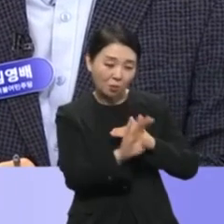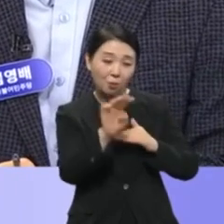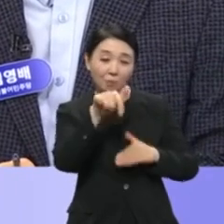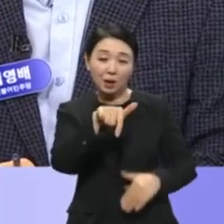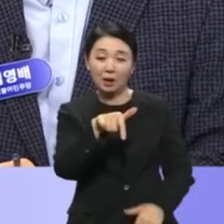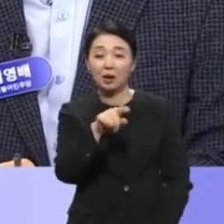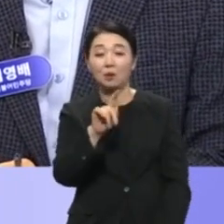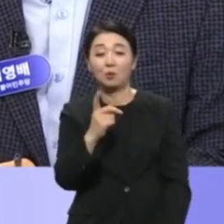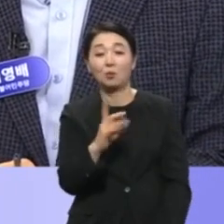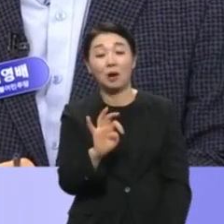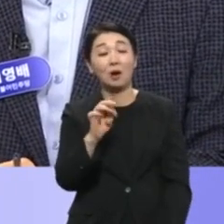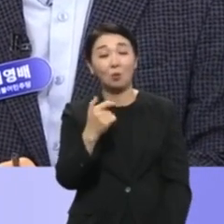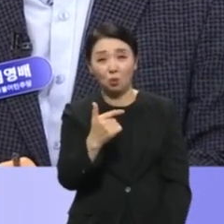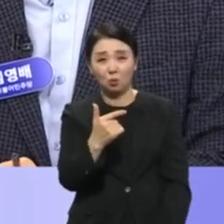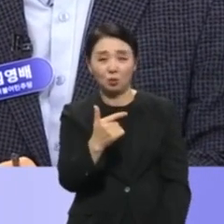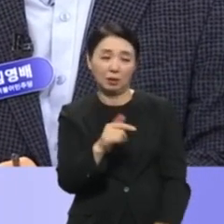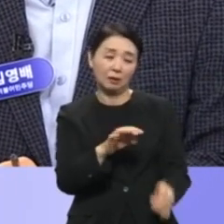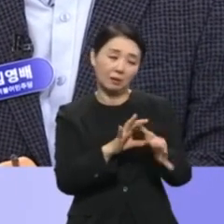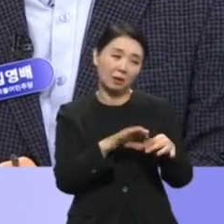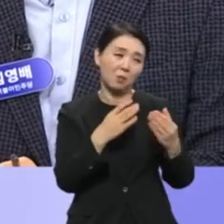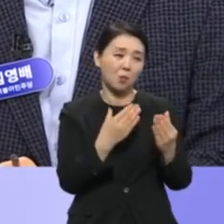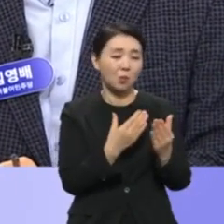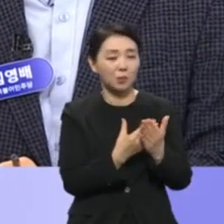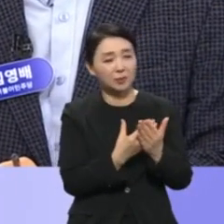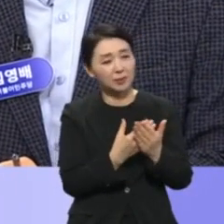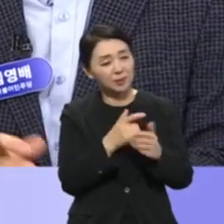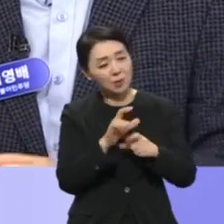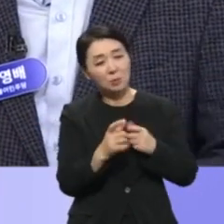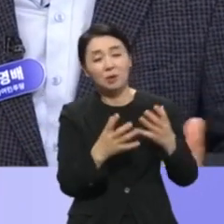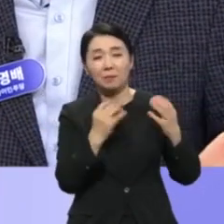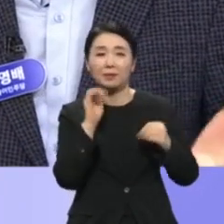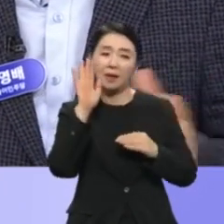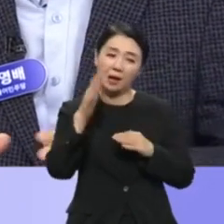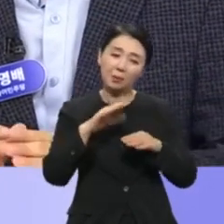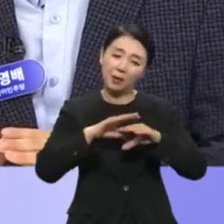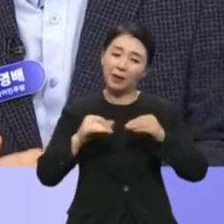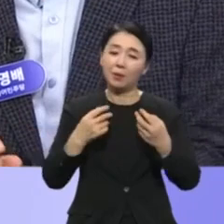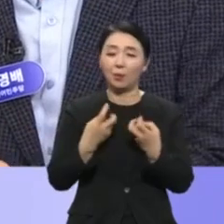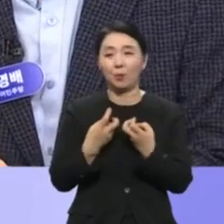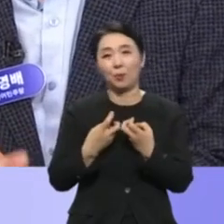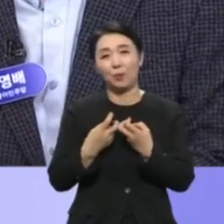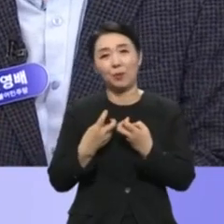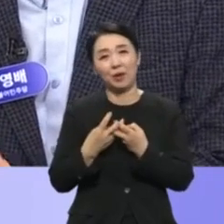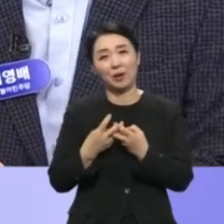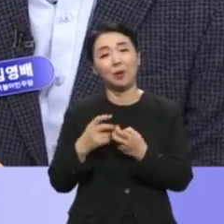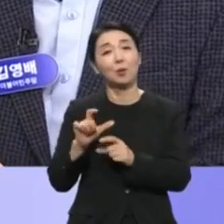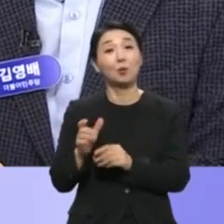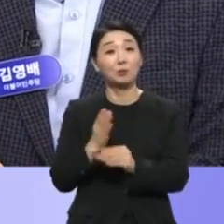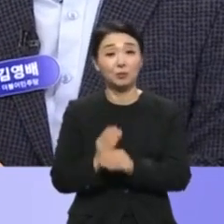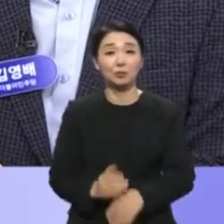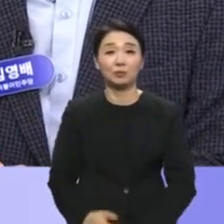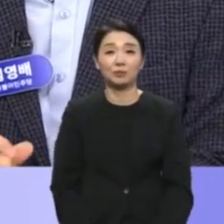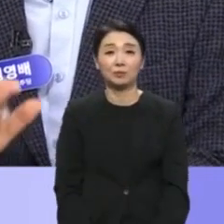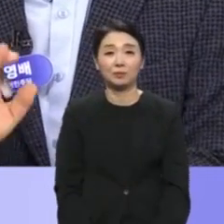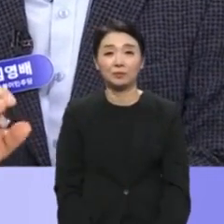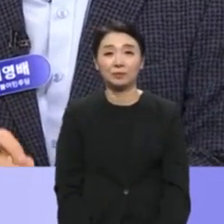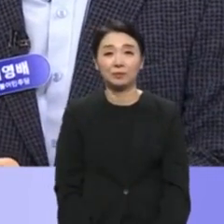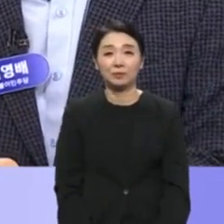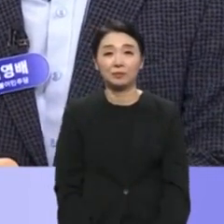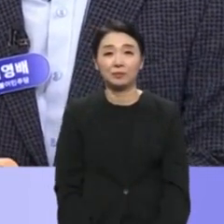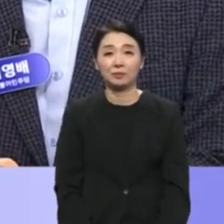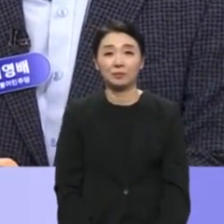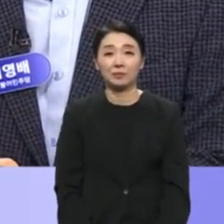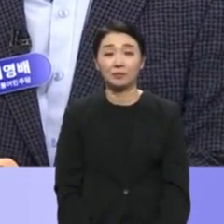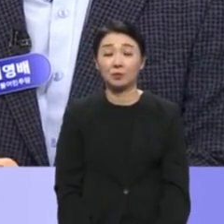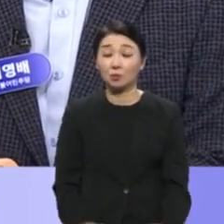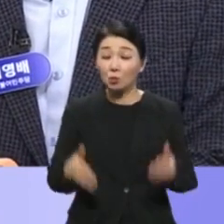또 어떻게 해쳐가야 하나 이런 거를 이제 많이 고민도 하고 있습니다 근데 저는 여기서 이제 우리가 좀